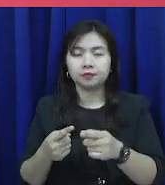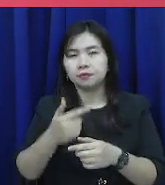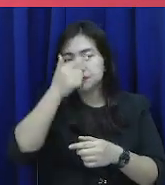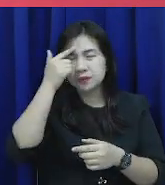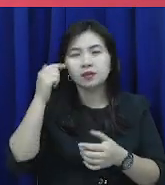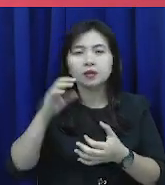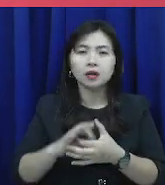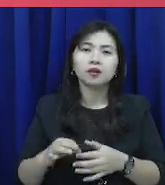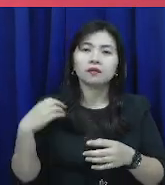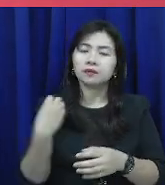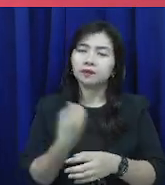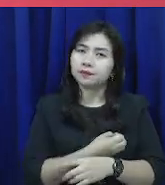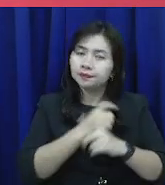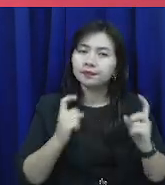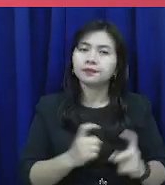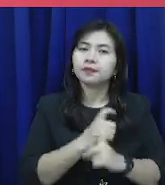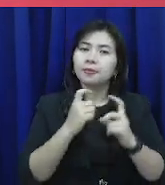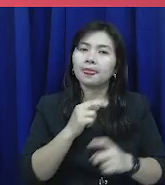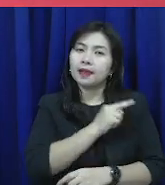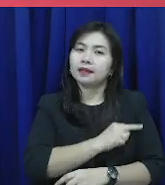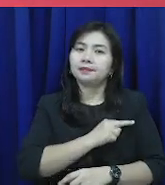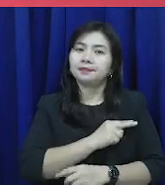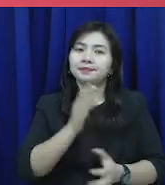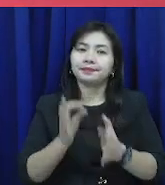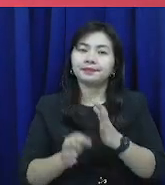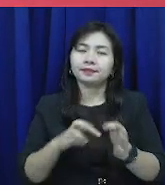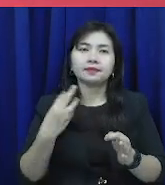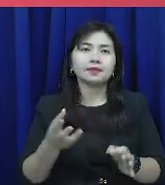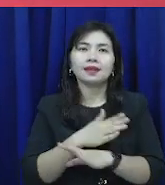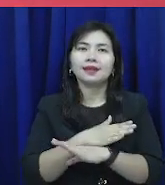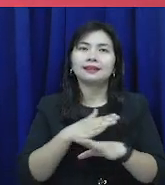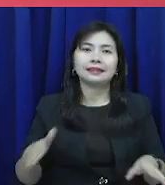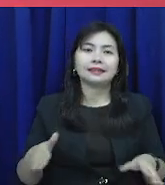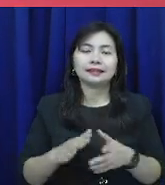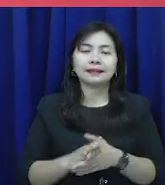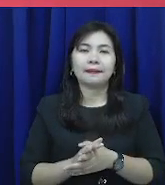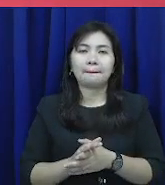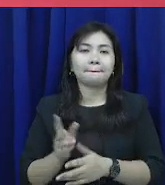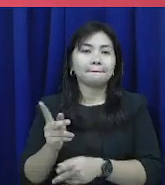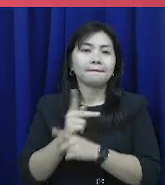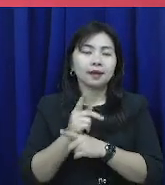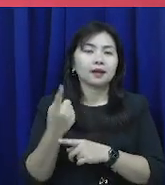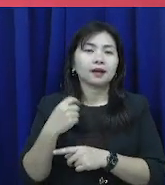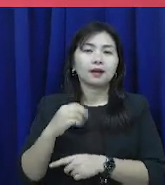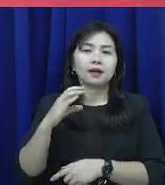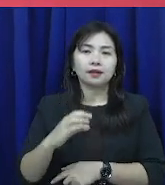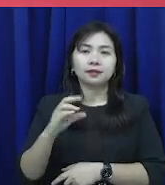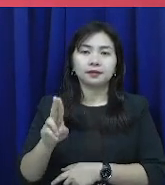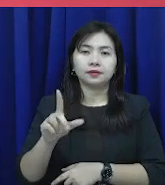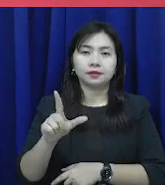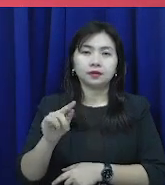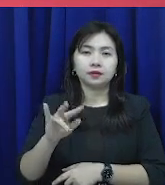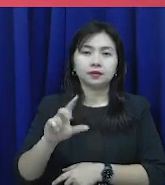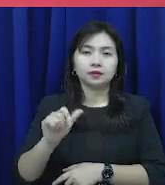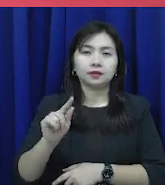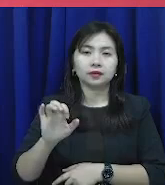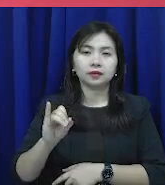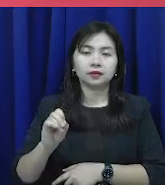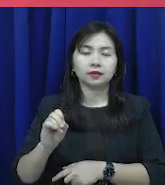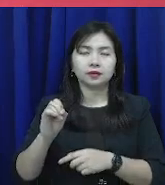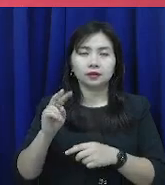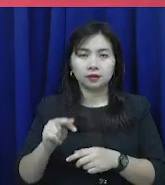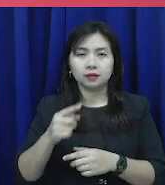sinful nature if we're not going to take cultivation seriously we might end up